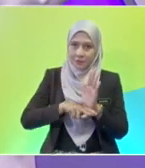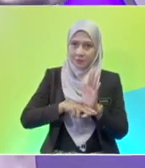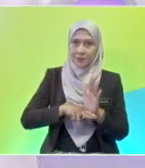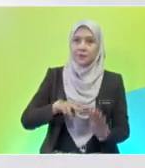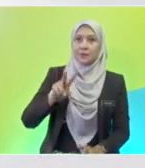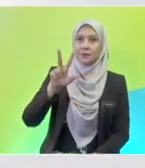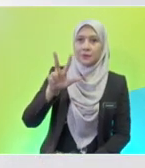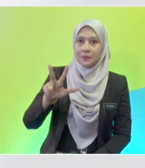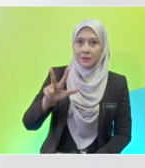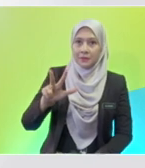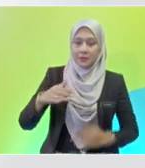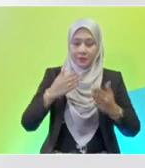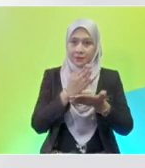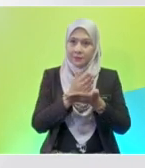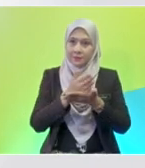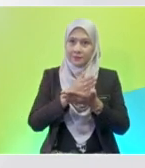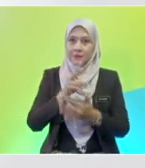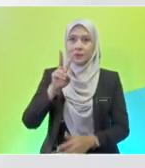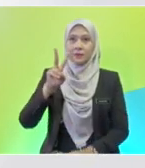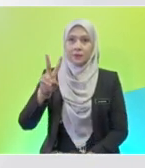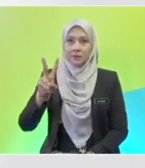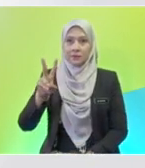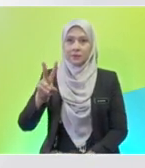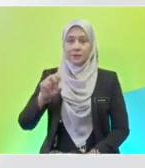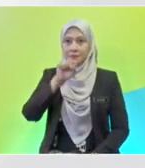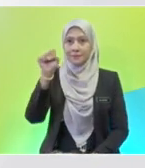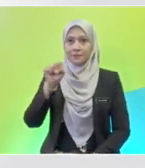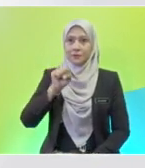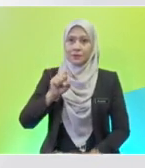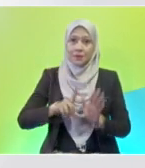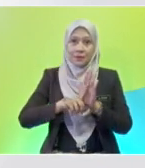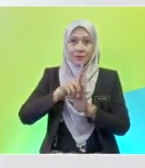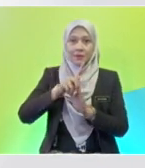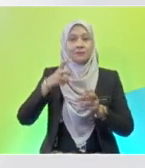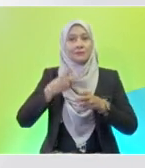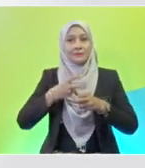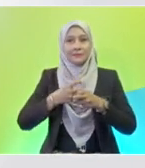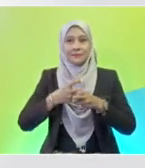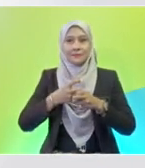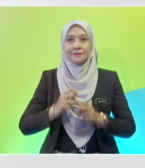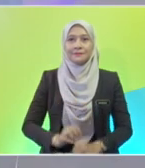dan dua saja soal dan arah tinggi jadi murid-murid jangan takut